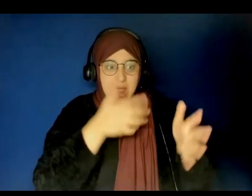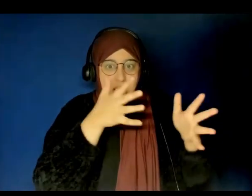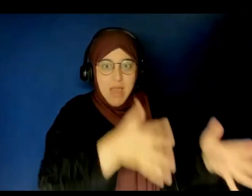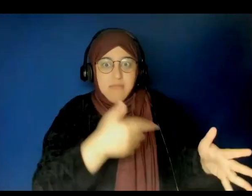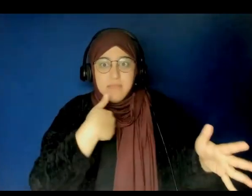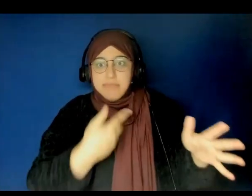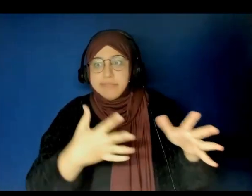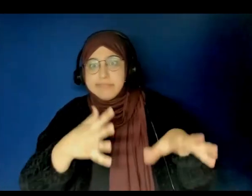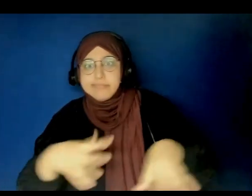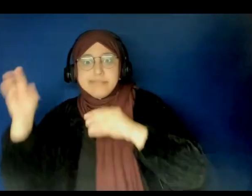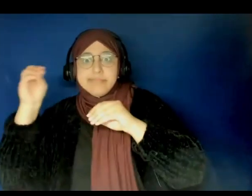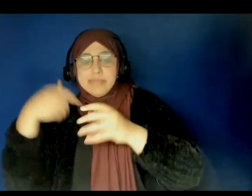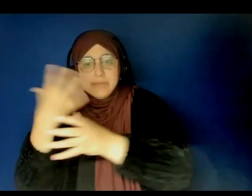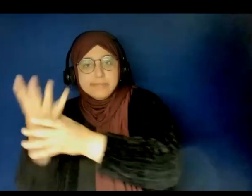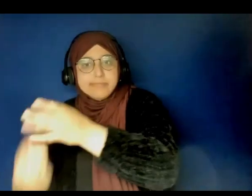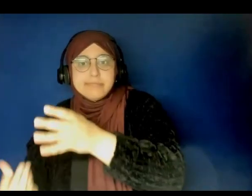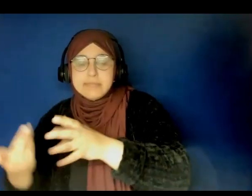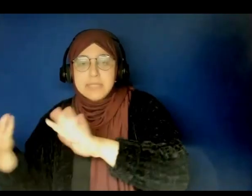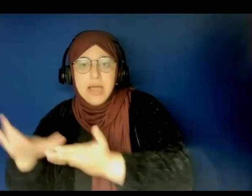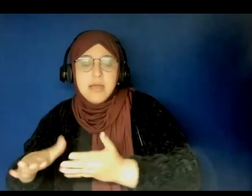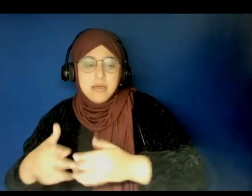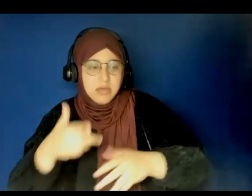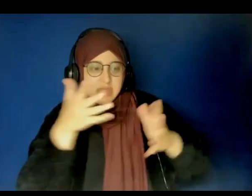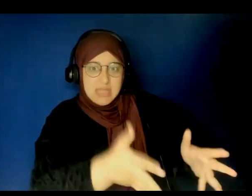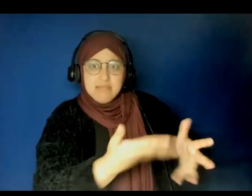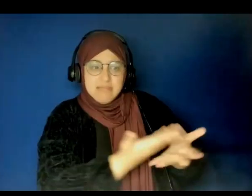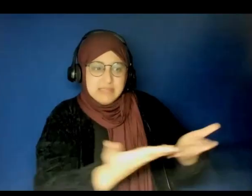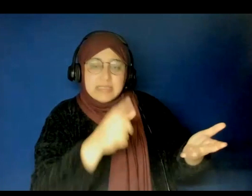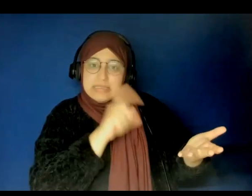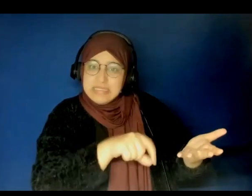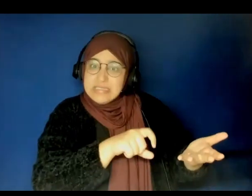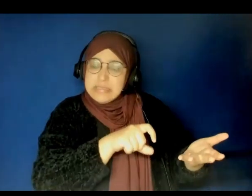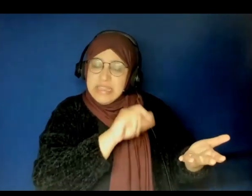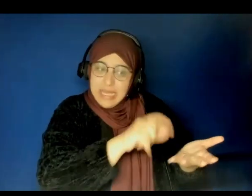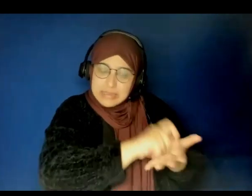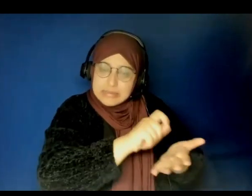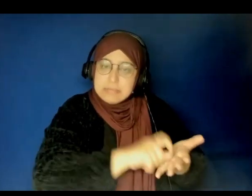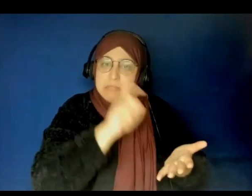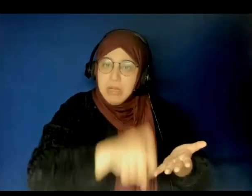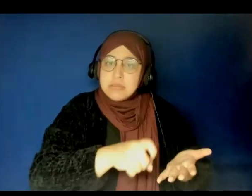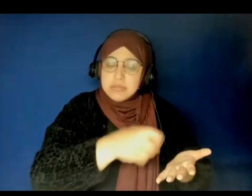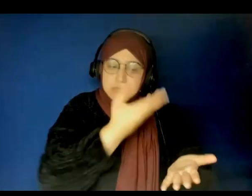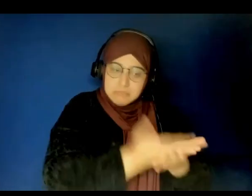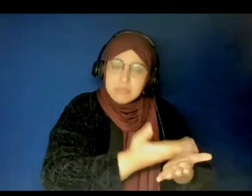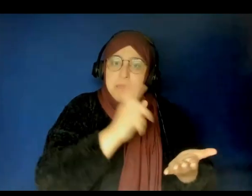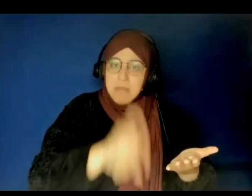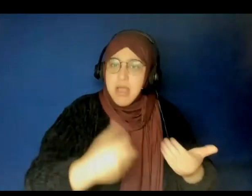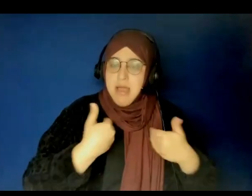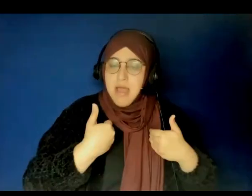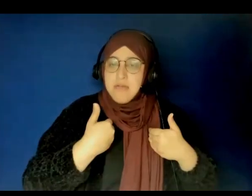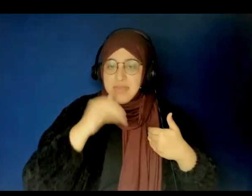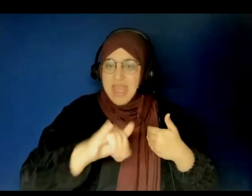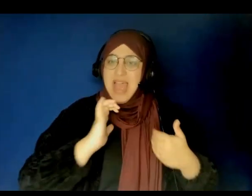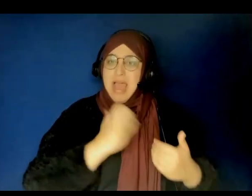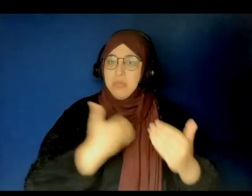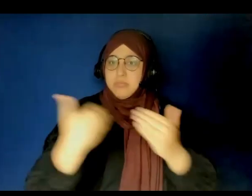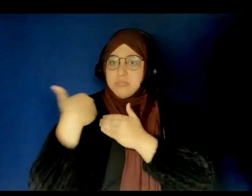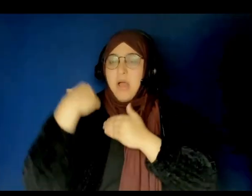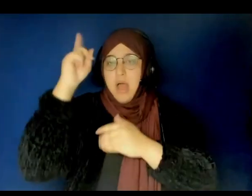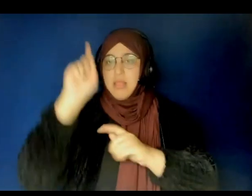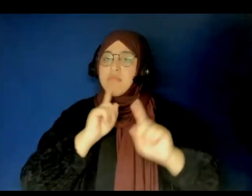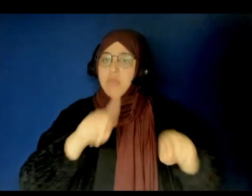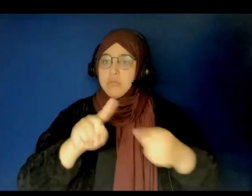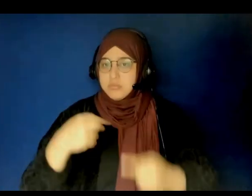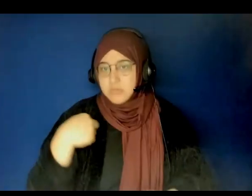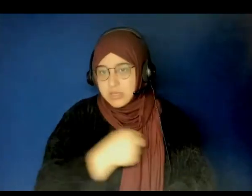Allah, and each and every one of us must fulfill that obligation. The Prophet ﷺ had